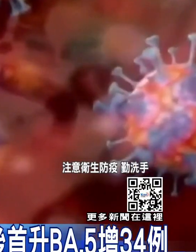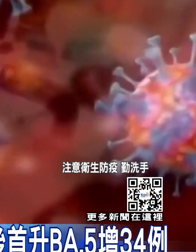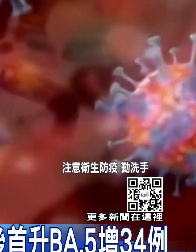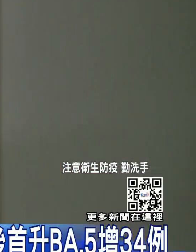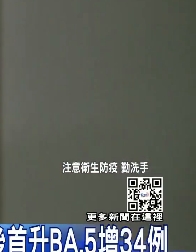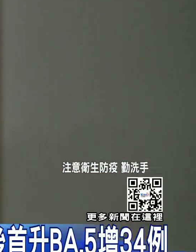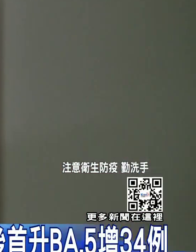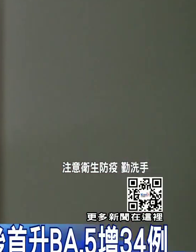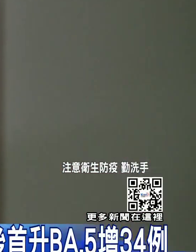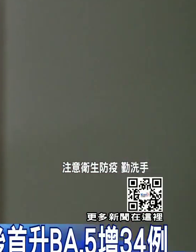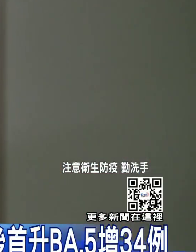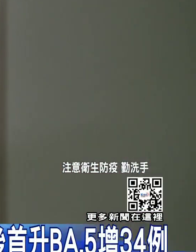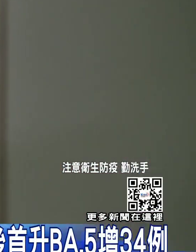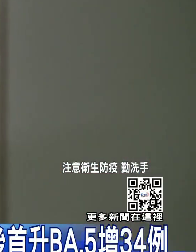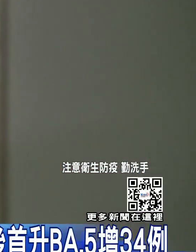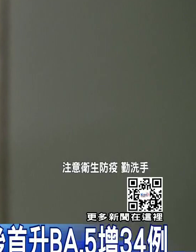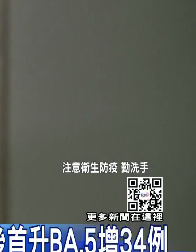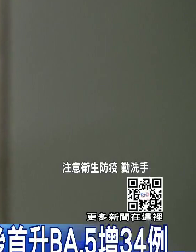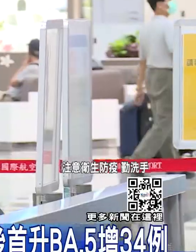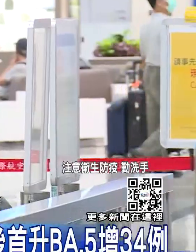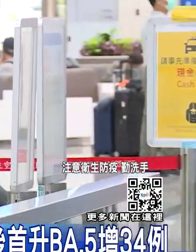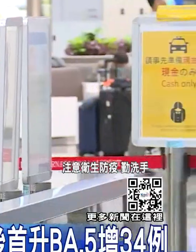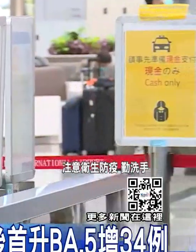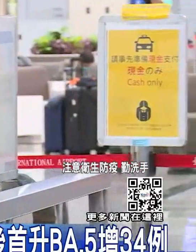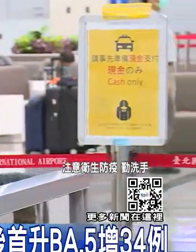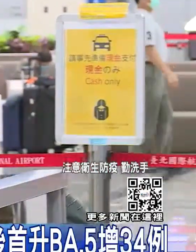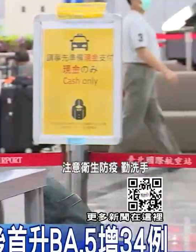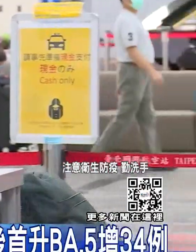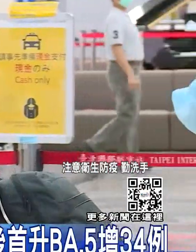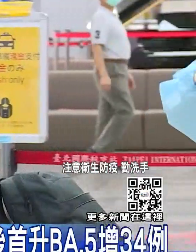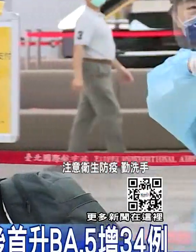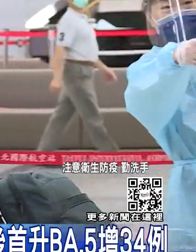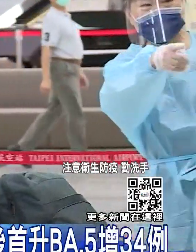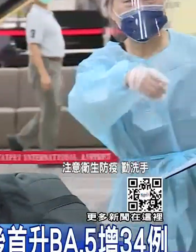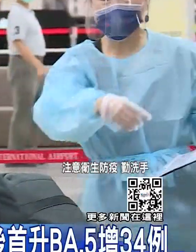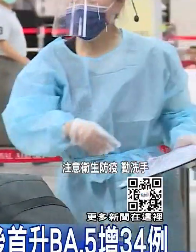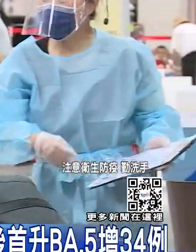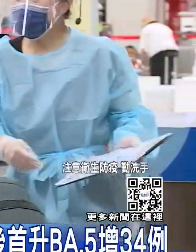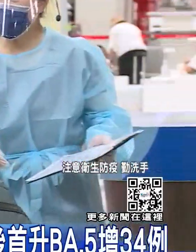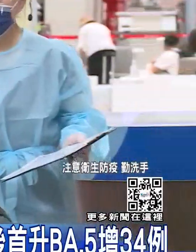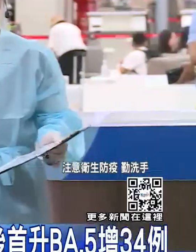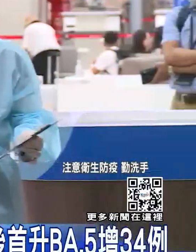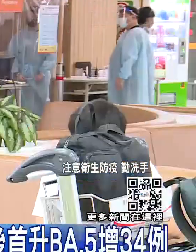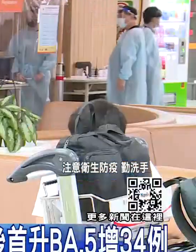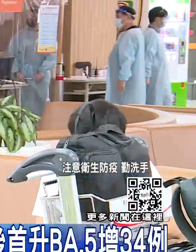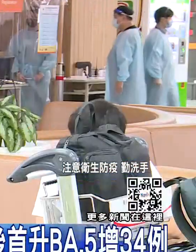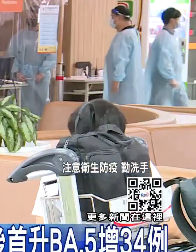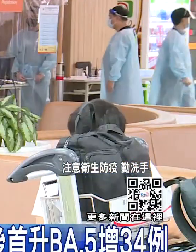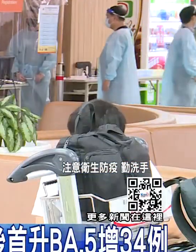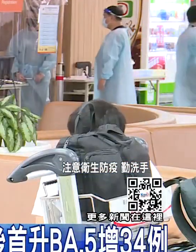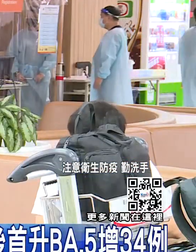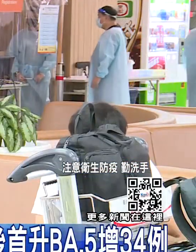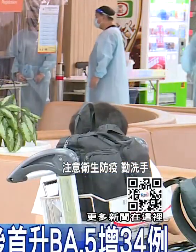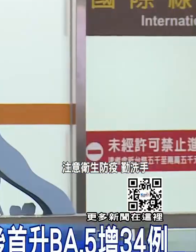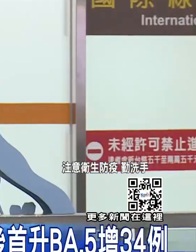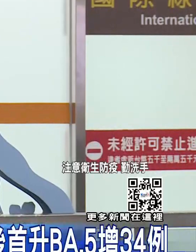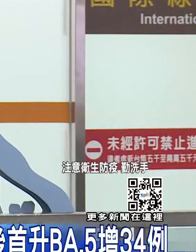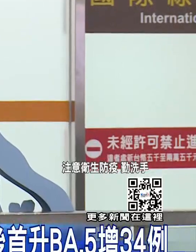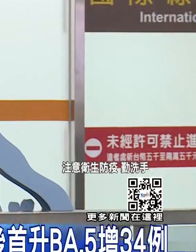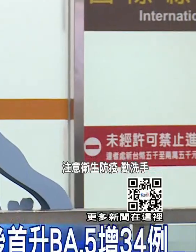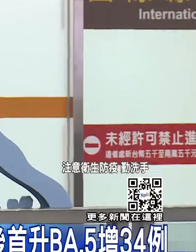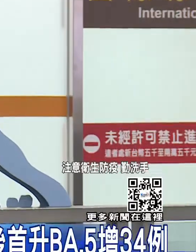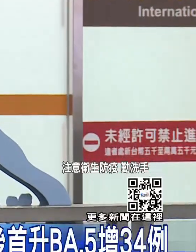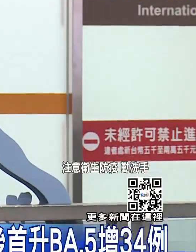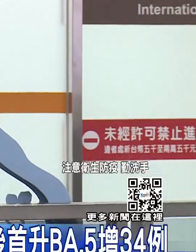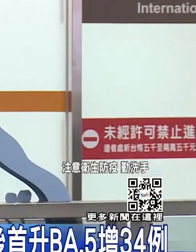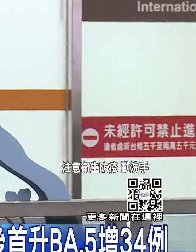增34例，让国内占比冲到18%，追源头一定从海外来。因境外确诊 BA.5 就占了85%，但总不可